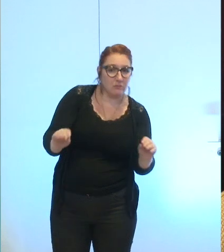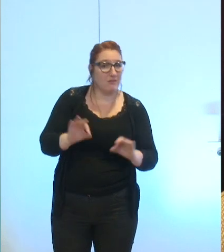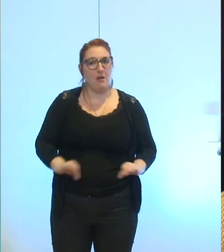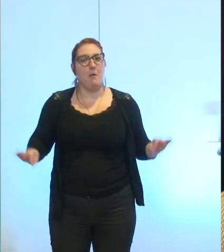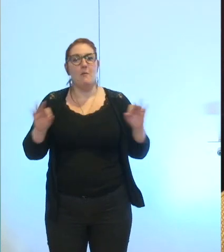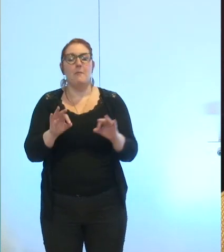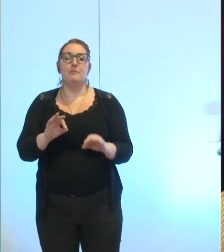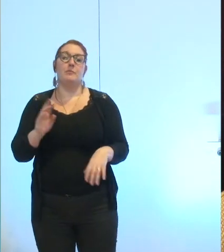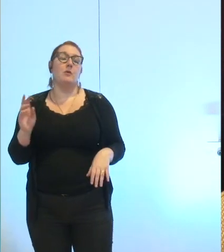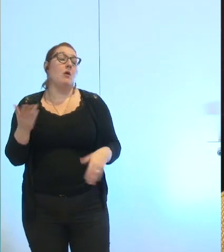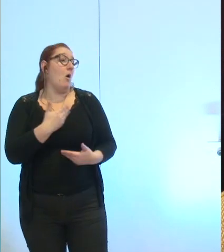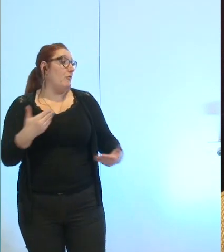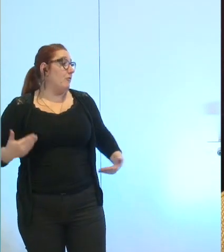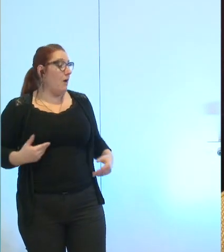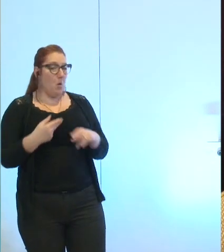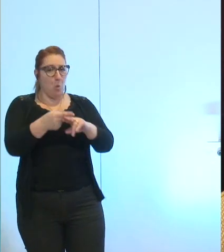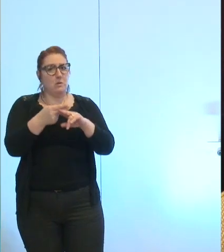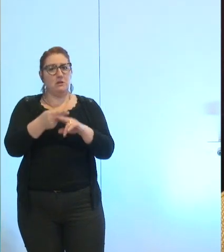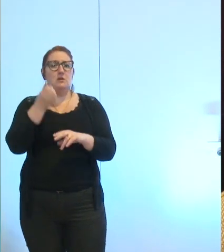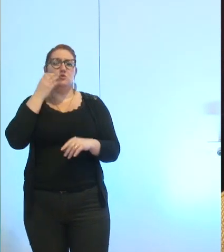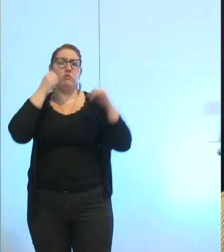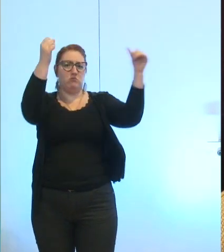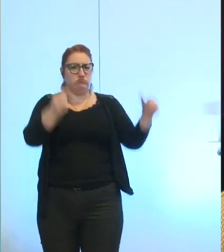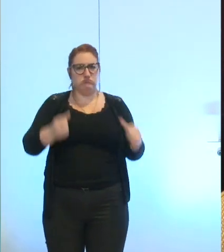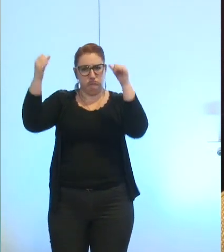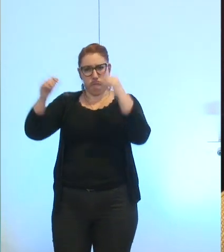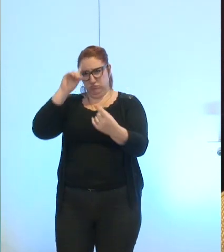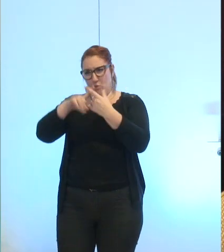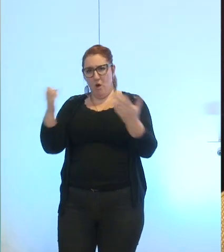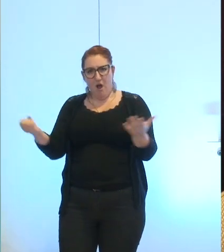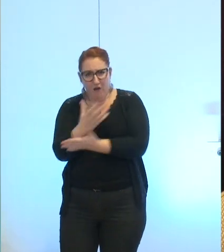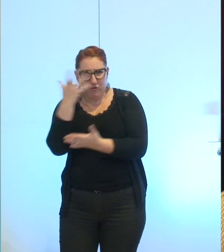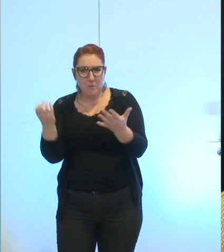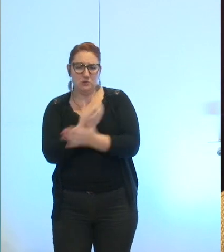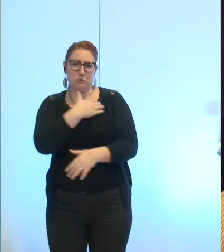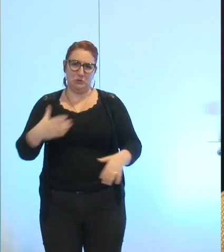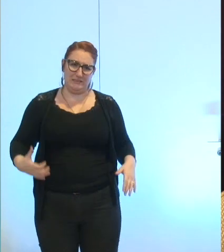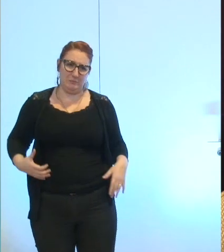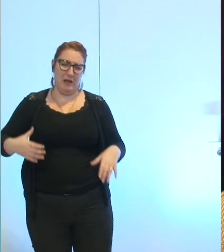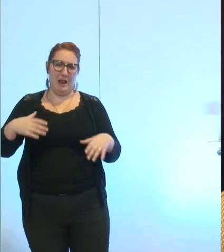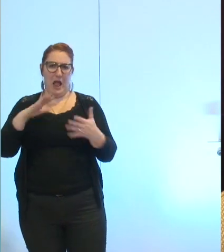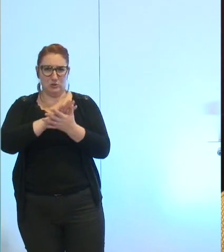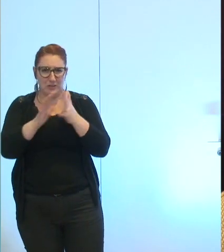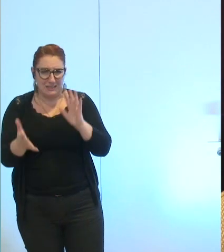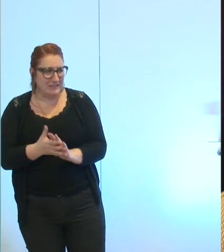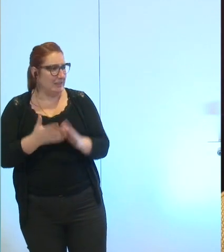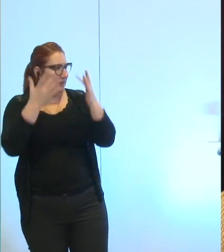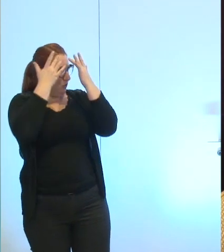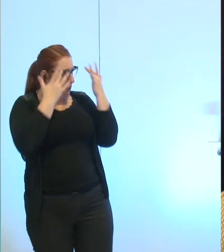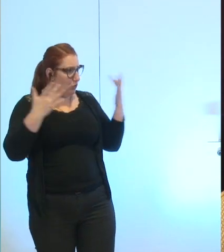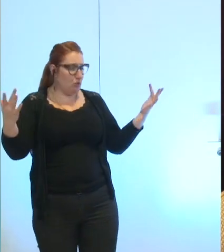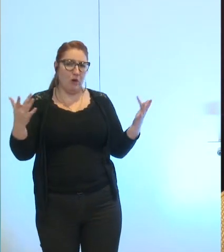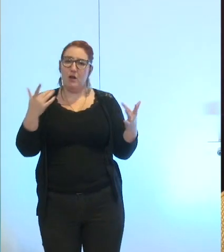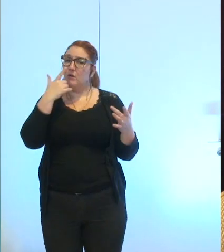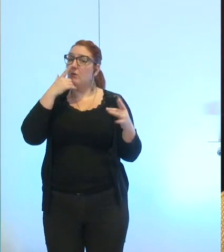outils qui étaient très utilisés pour une information municipale associative et culturelle vont en disparaissant amoindrir